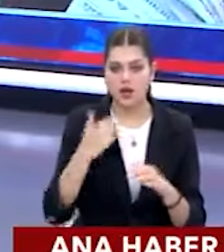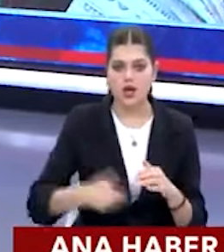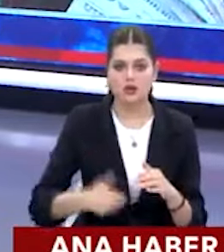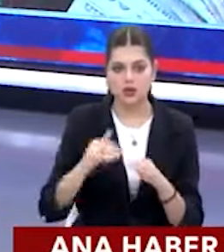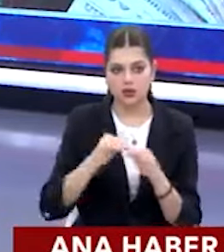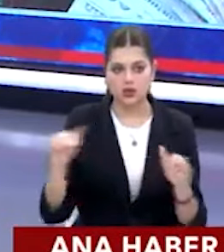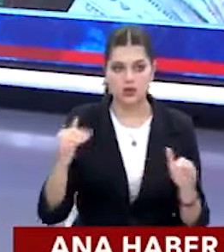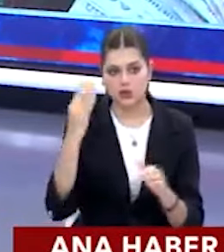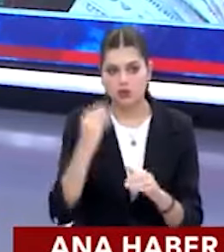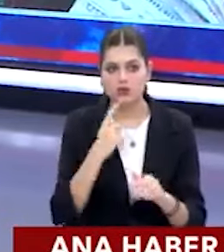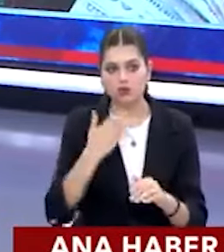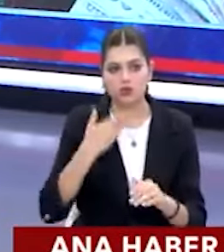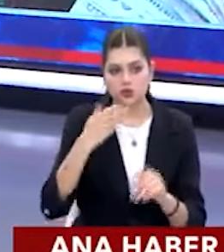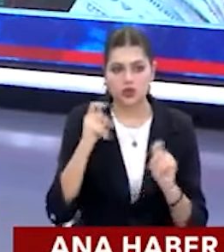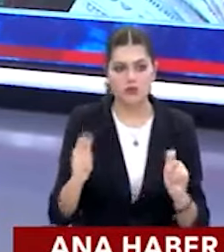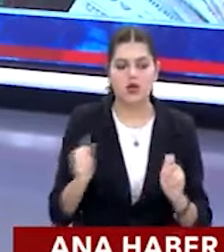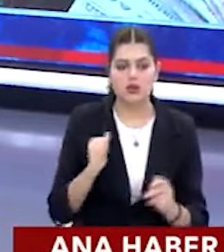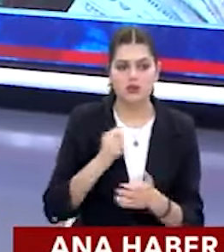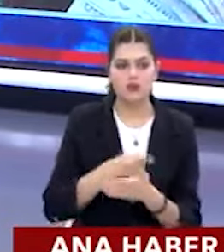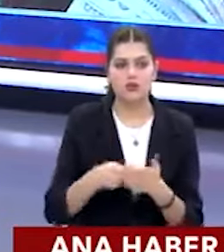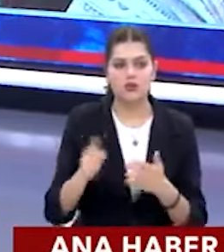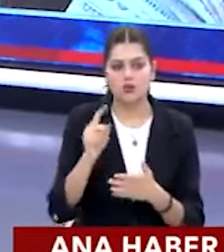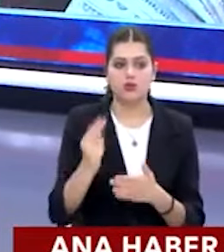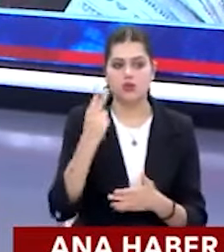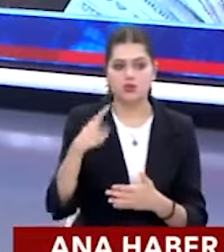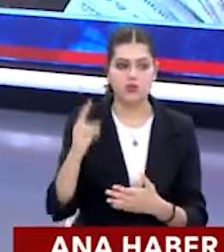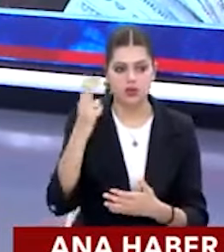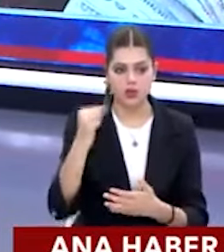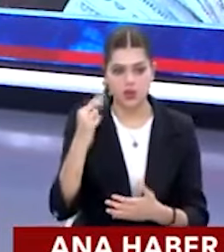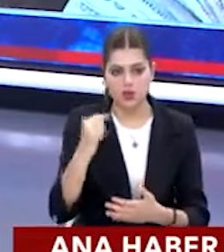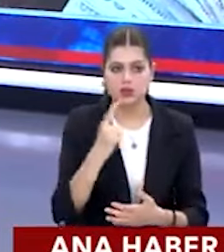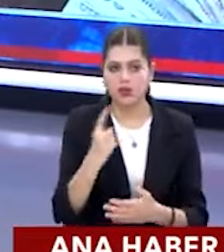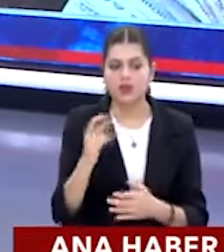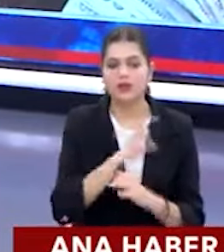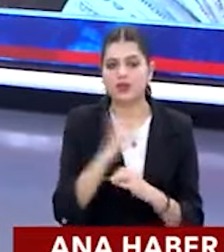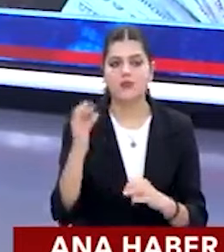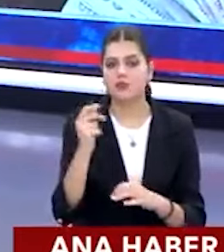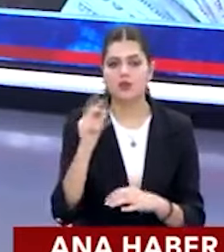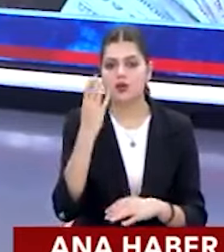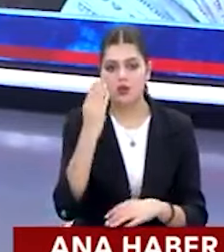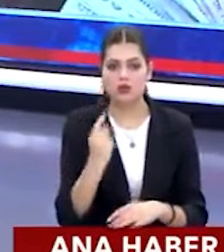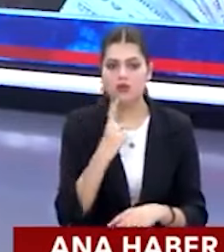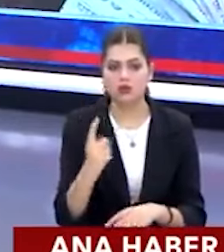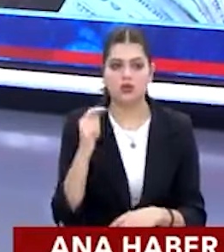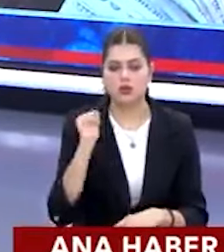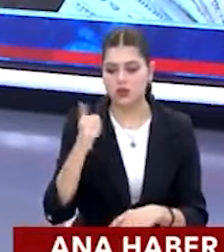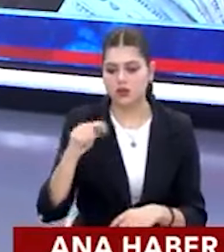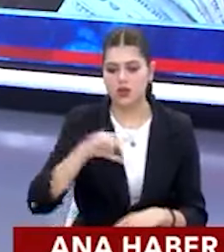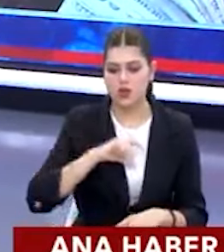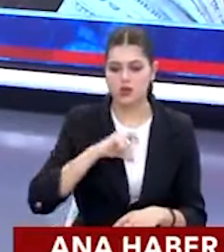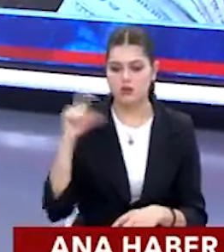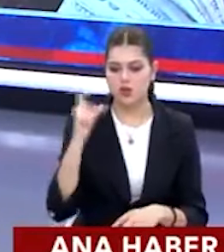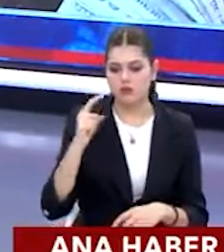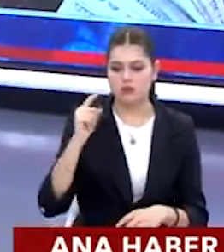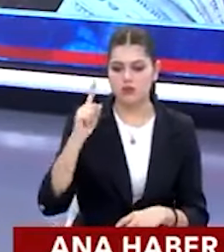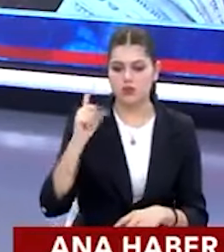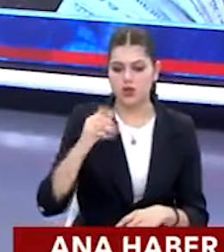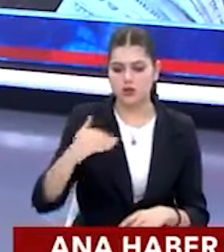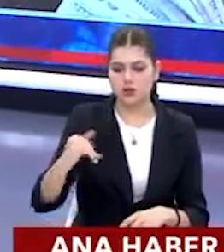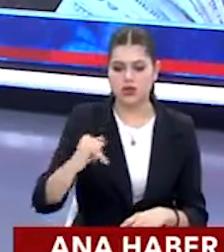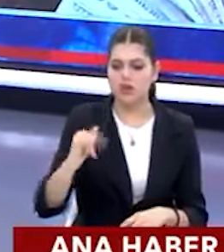açlık sınırının altında olan söz konusu asgari ücret 17.002 TL ne kadar olacak? Çünkü önümüz Kasım ayı.